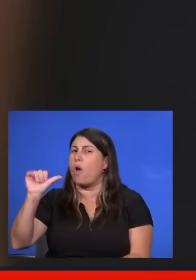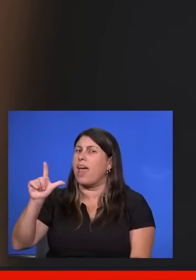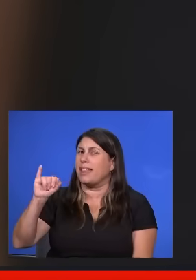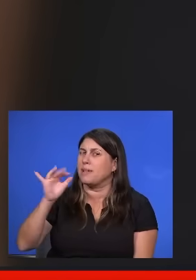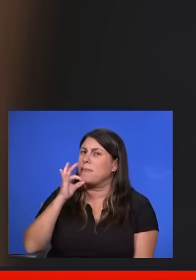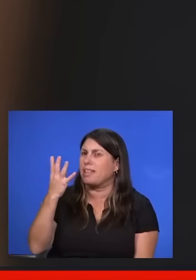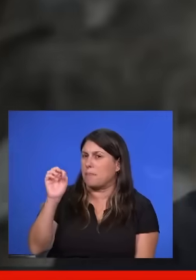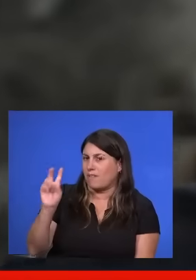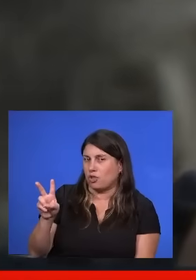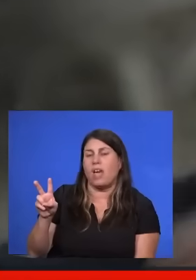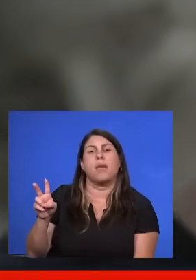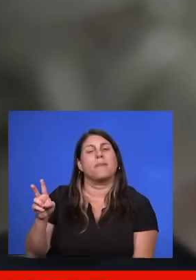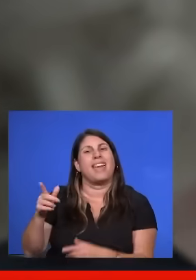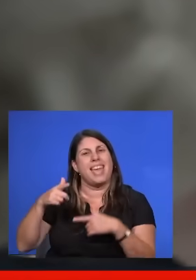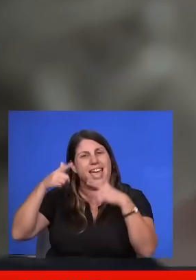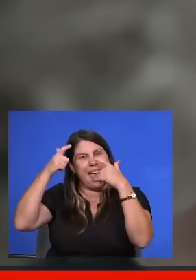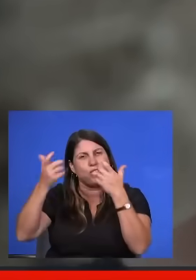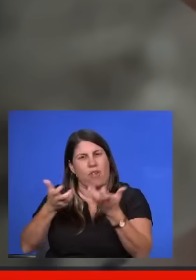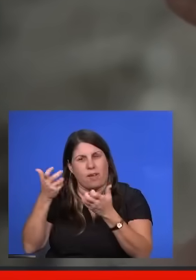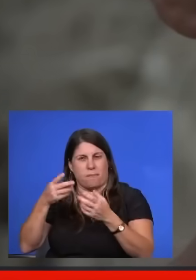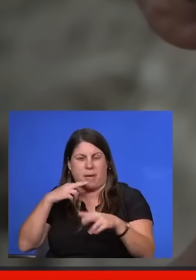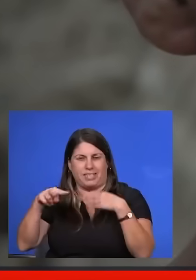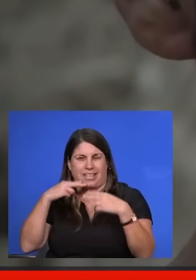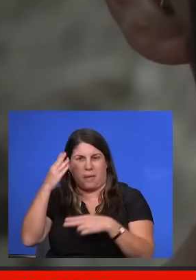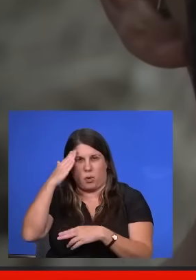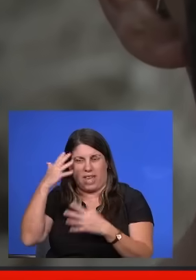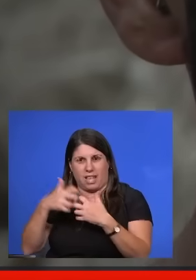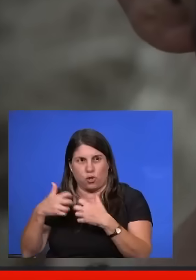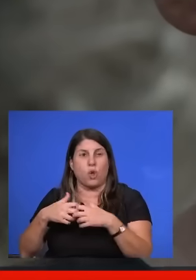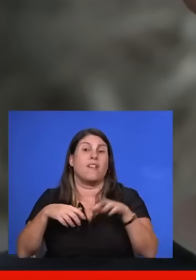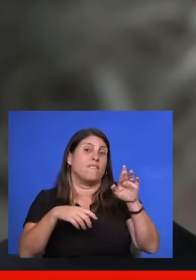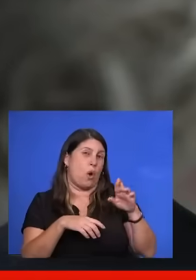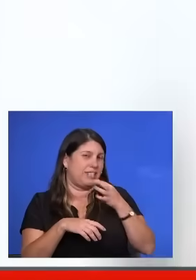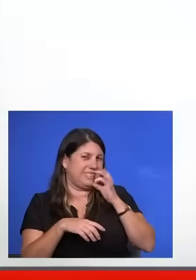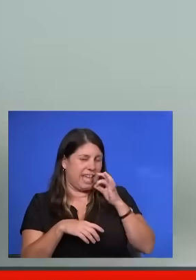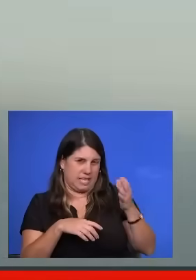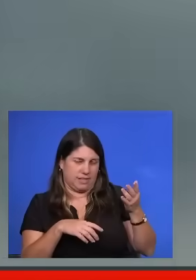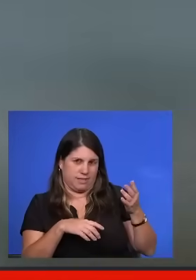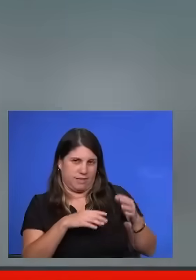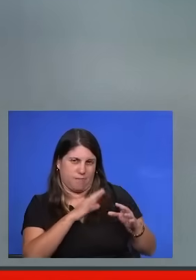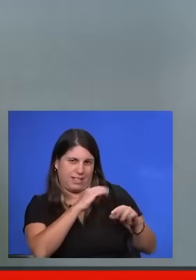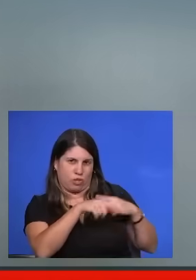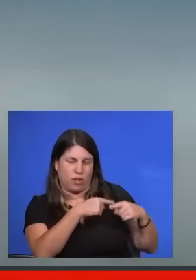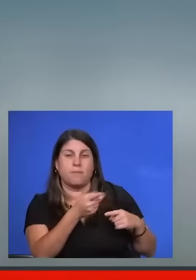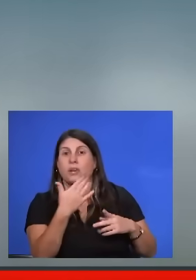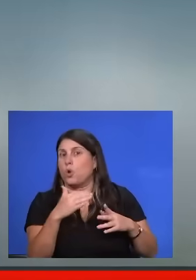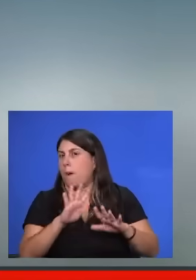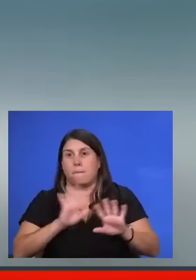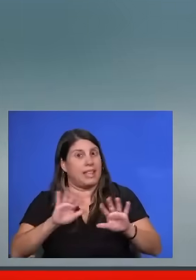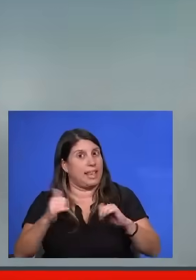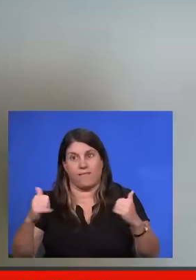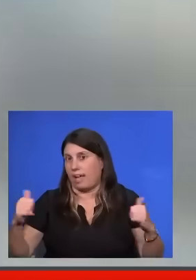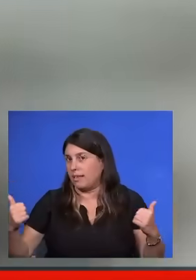במסעדה מוכרת באשדוד, ורון, הצעיר ממנו בעשור, היו בלתי נפרדים. כמעט בכל סוף שבוע יצאו לים,